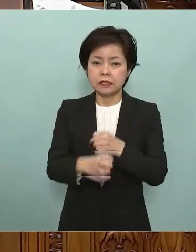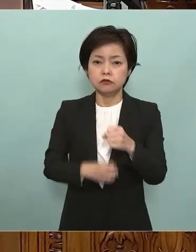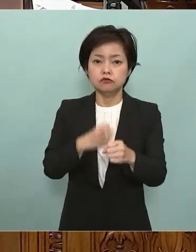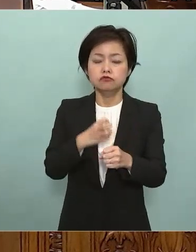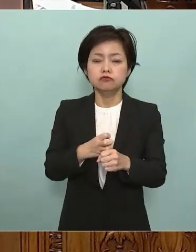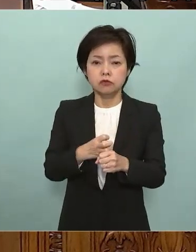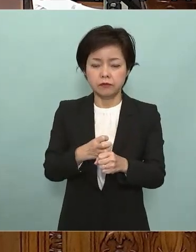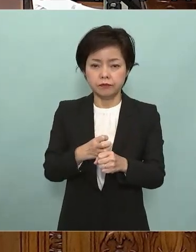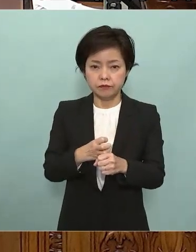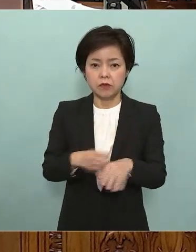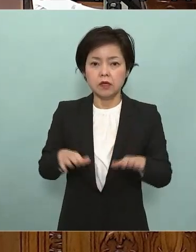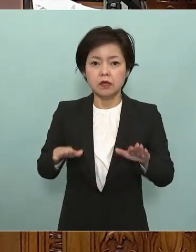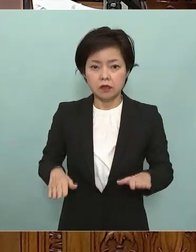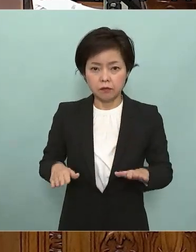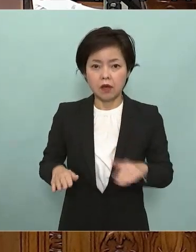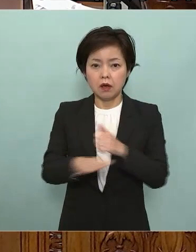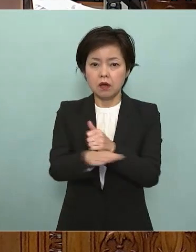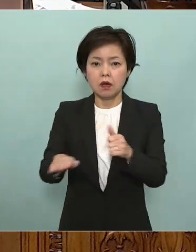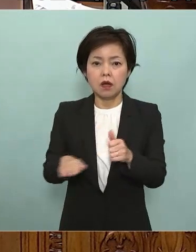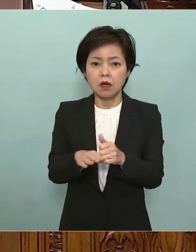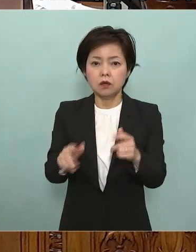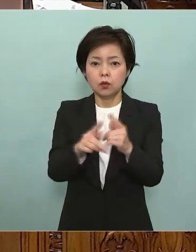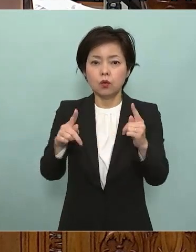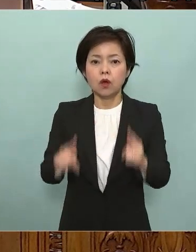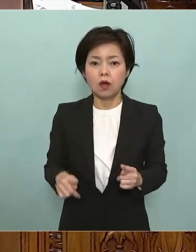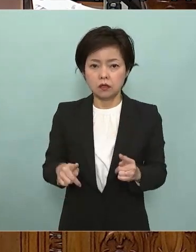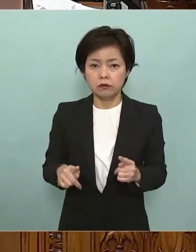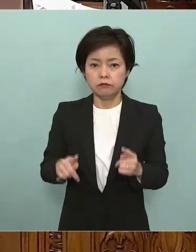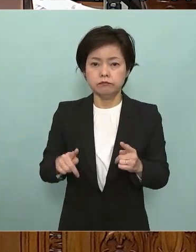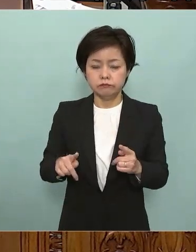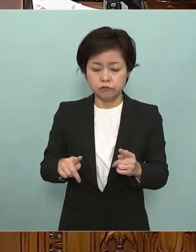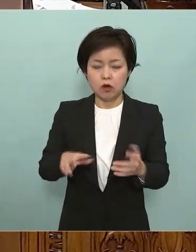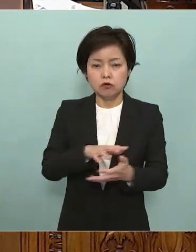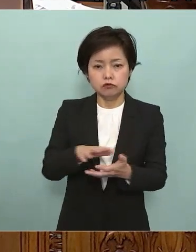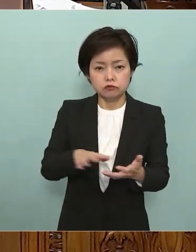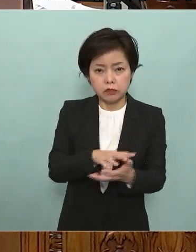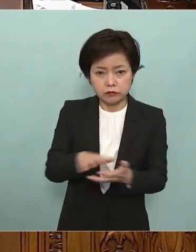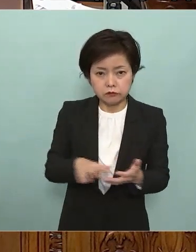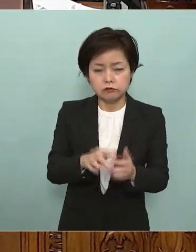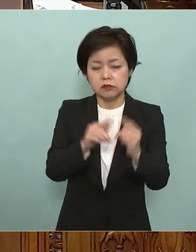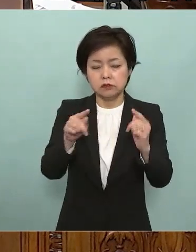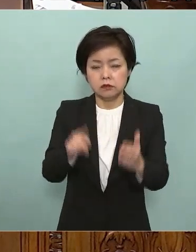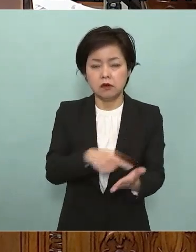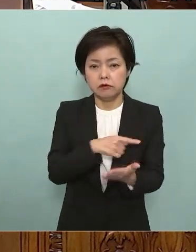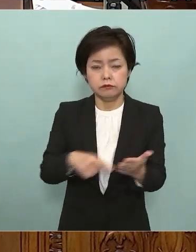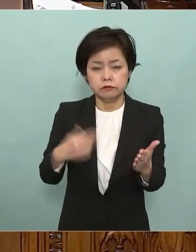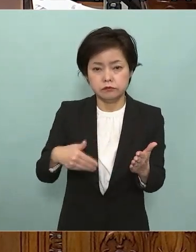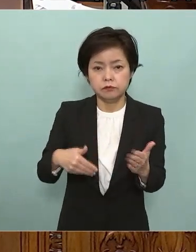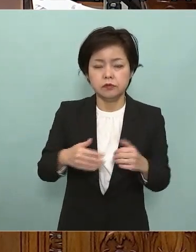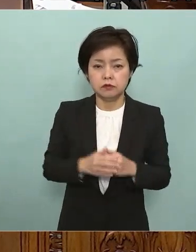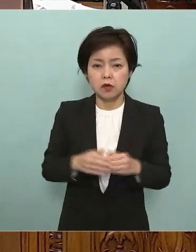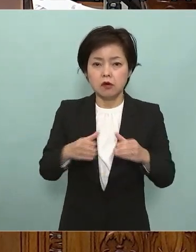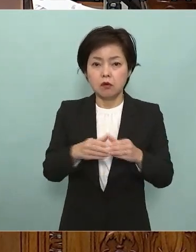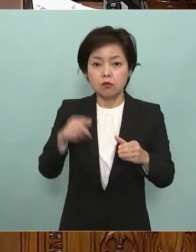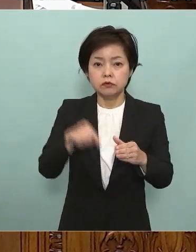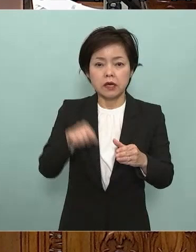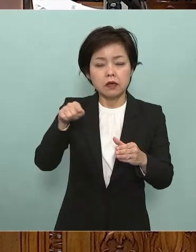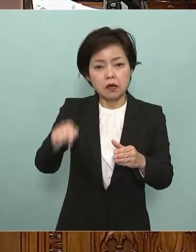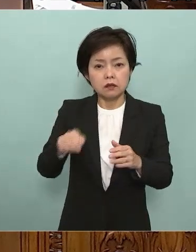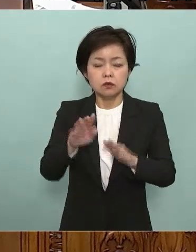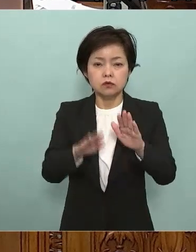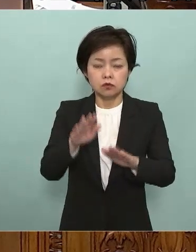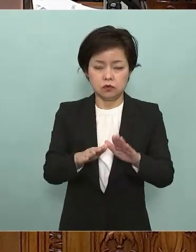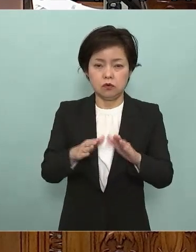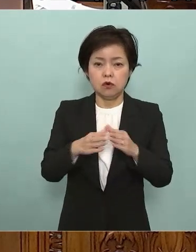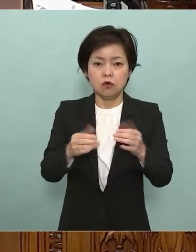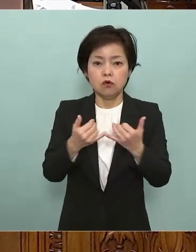お、環境課題は複雑化、深刻化しています。しかし、環境に対する国内外の社会情勢や国民理